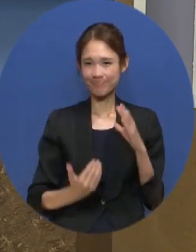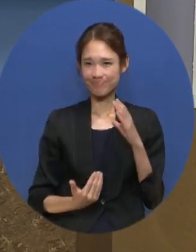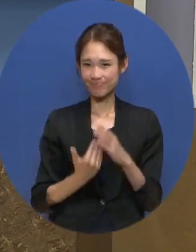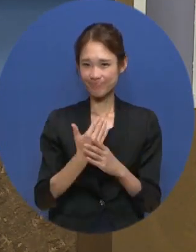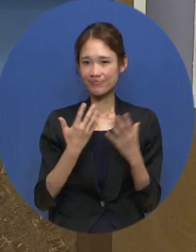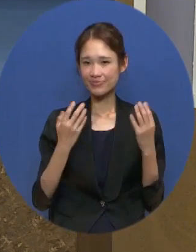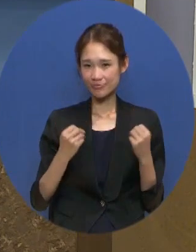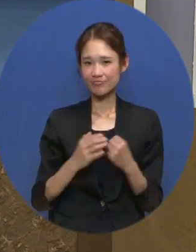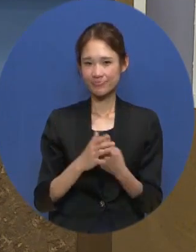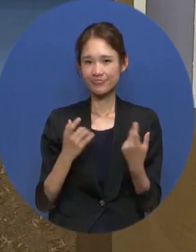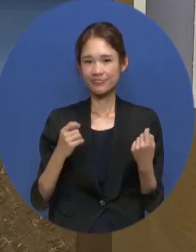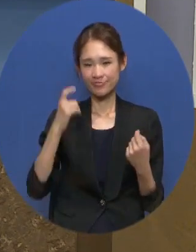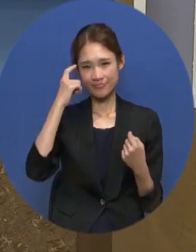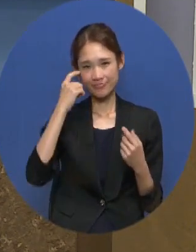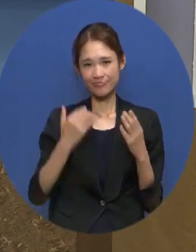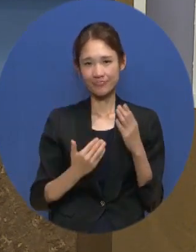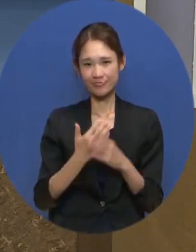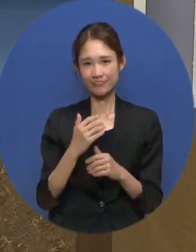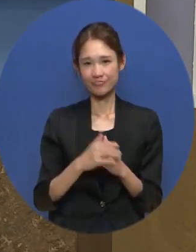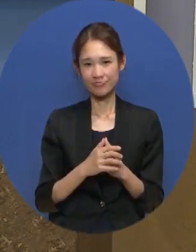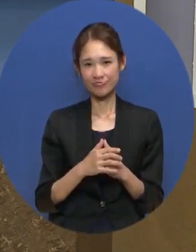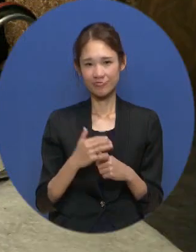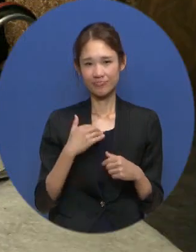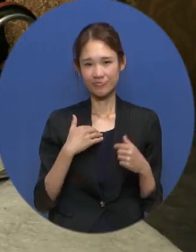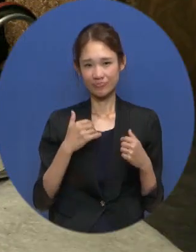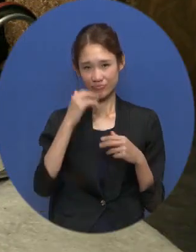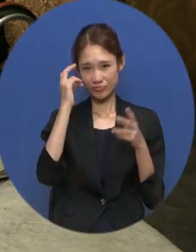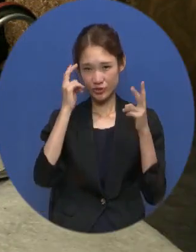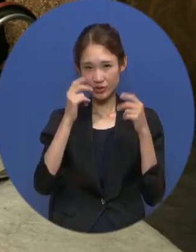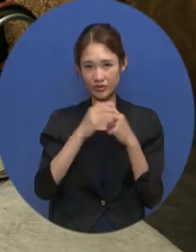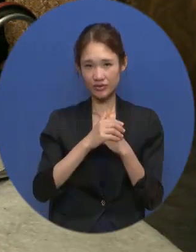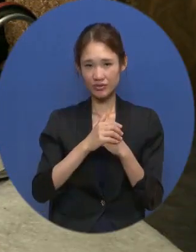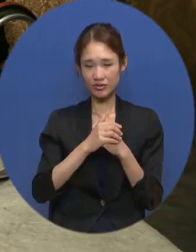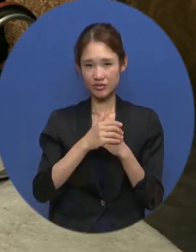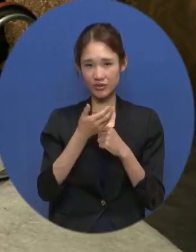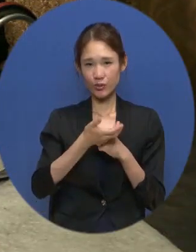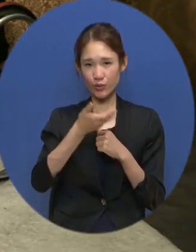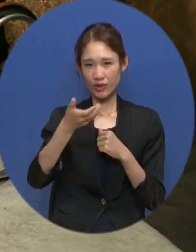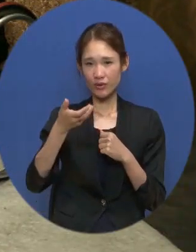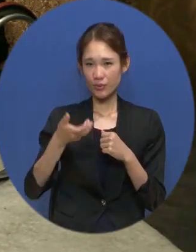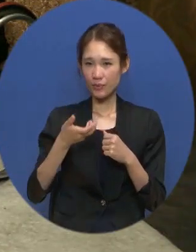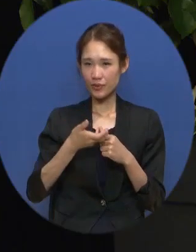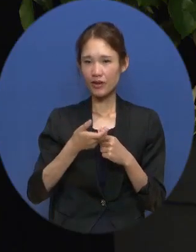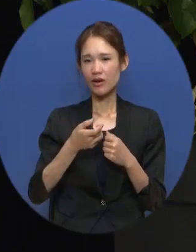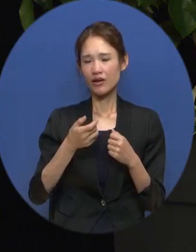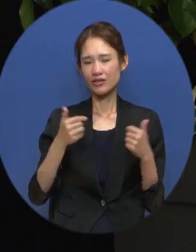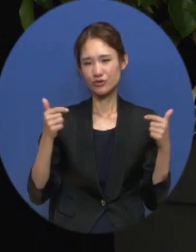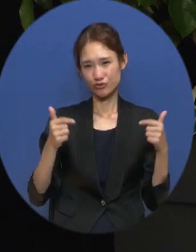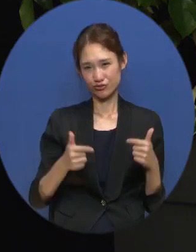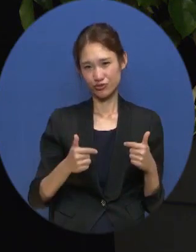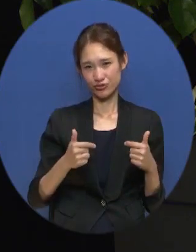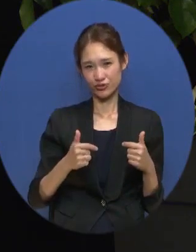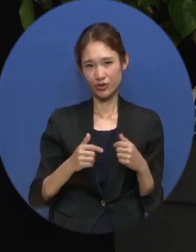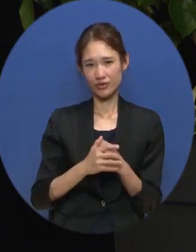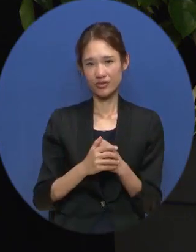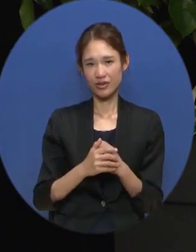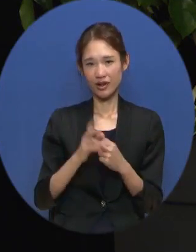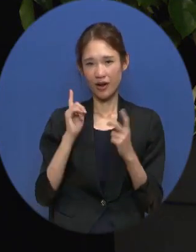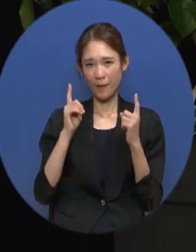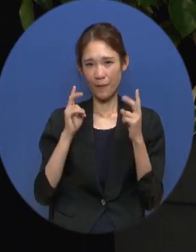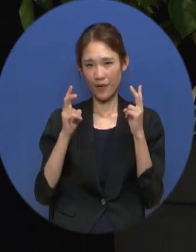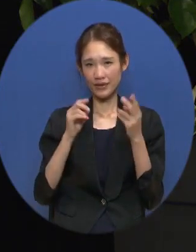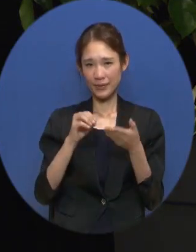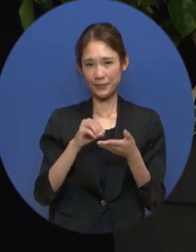않나 하는 네, 그런 생각이 듭니다. 네, 저희 회사가 이직률이 굉장히 네. 낮은 편이에요. 네, 그럴 것 같아요. 예, 한번 입사하시면